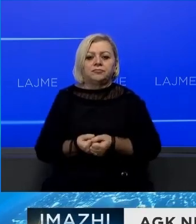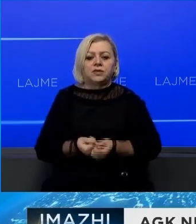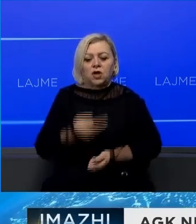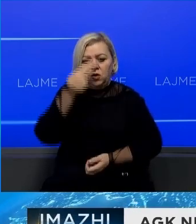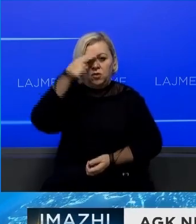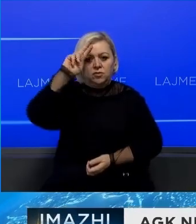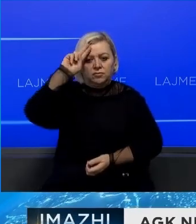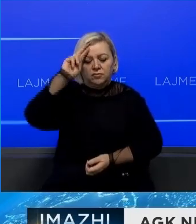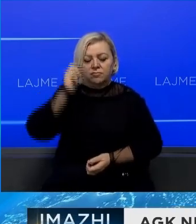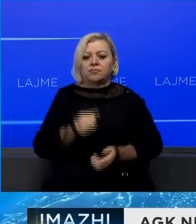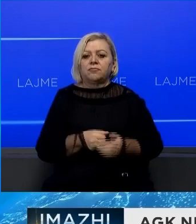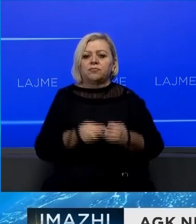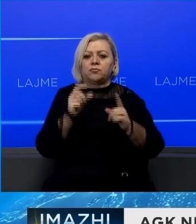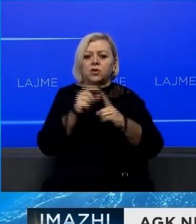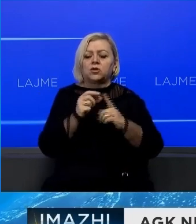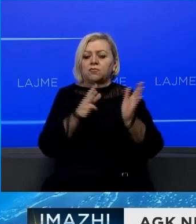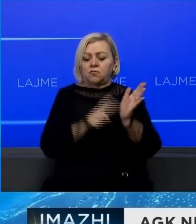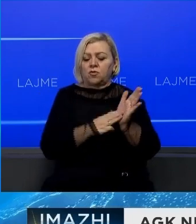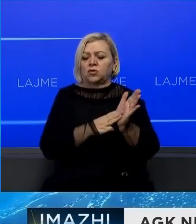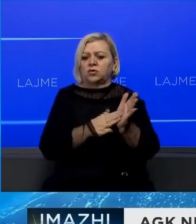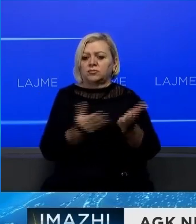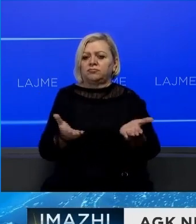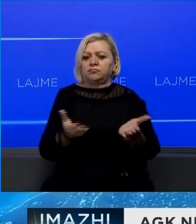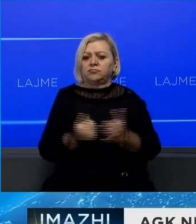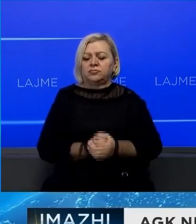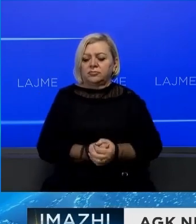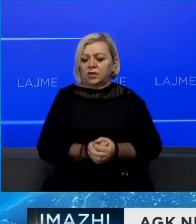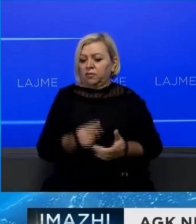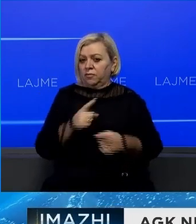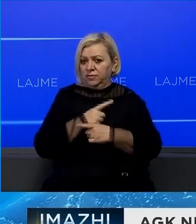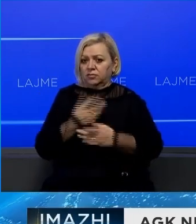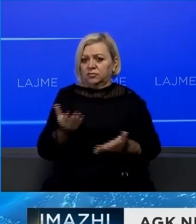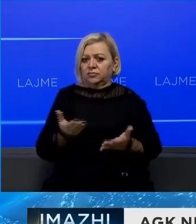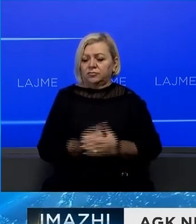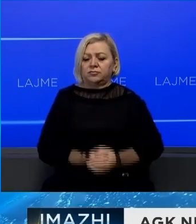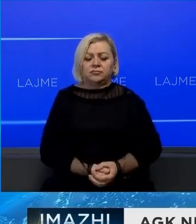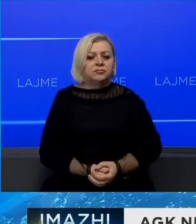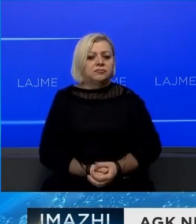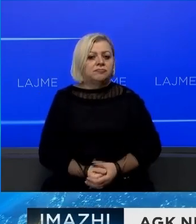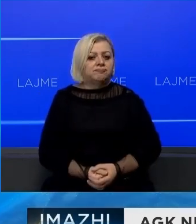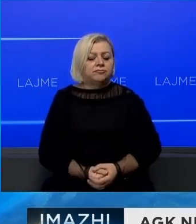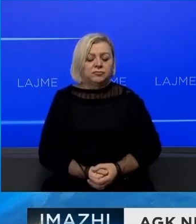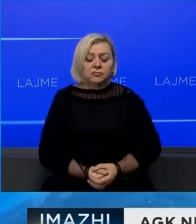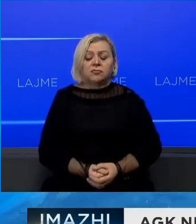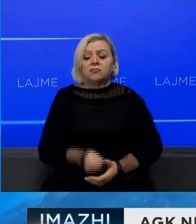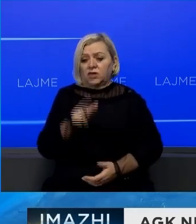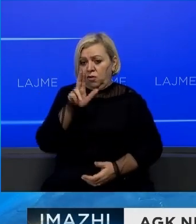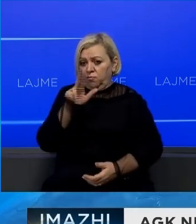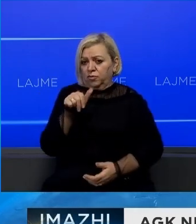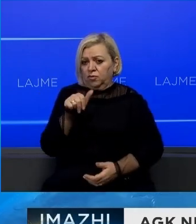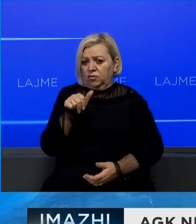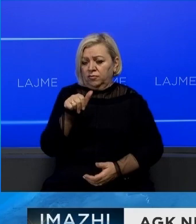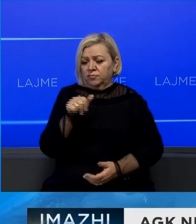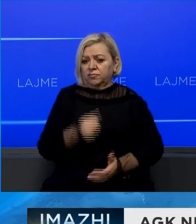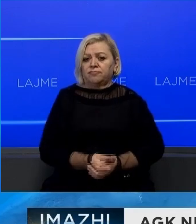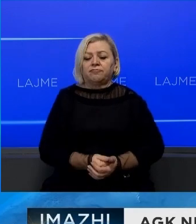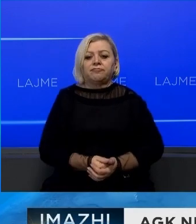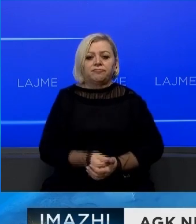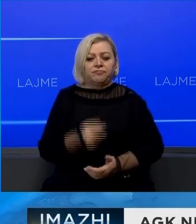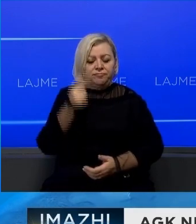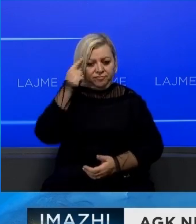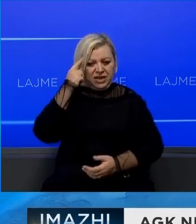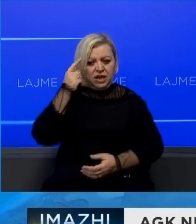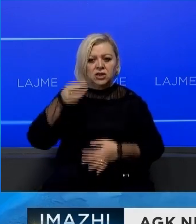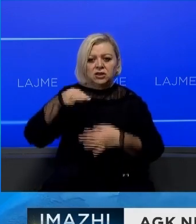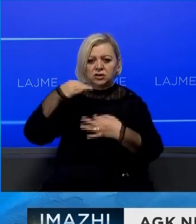kujtimi post-mortum i kolegëve tanë që realisht nuk janë më meni? Po, një, kërë kemi menduar këtimin e